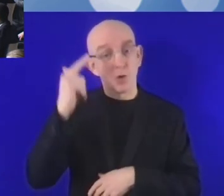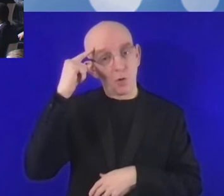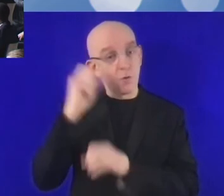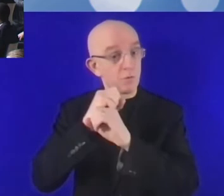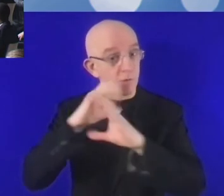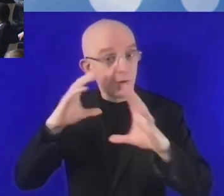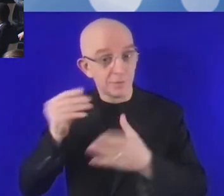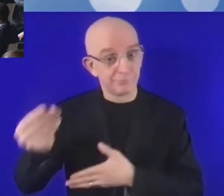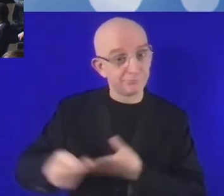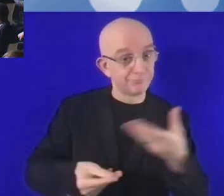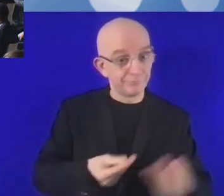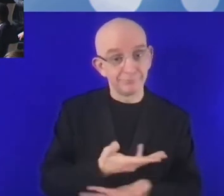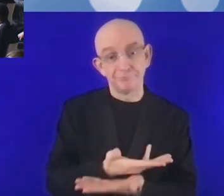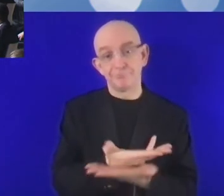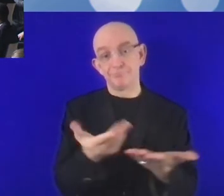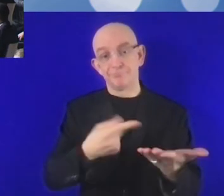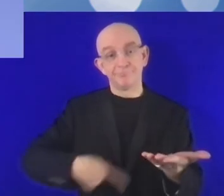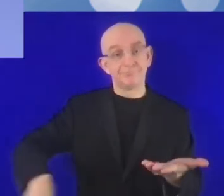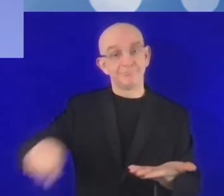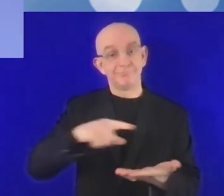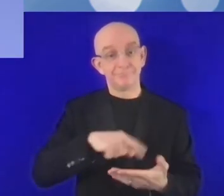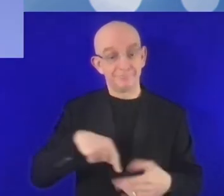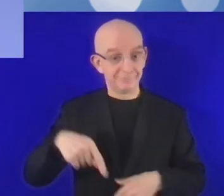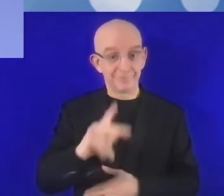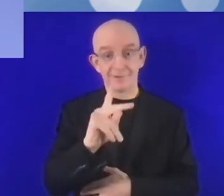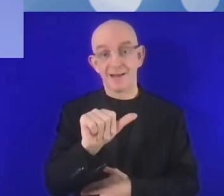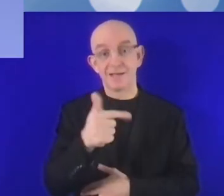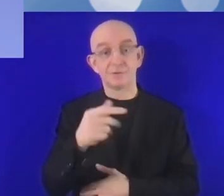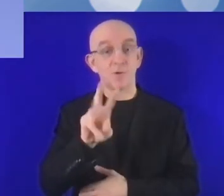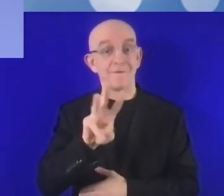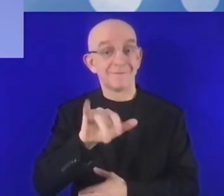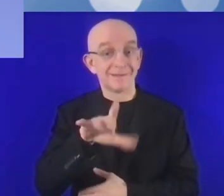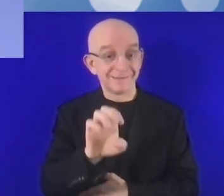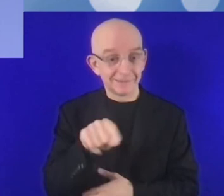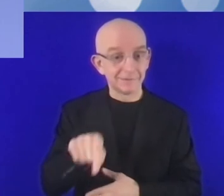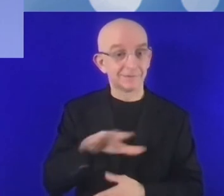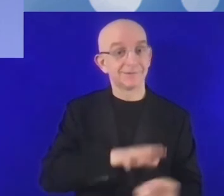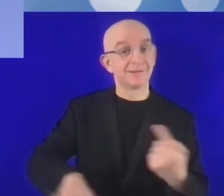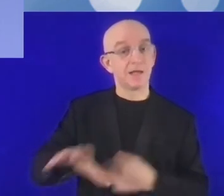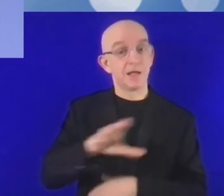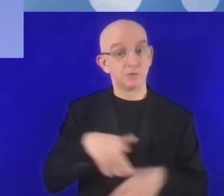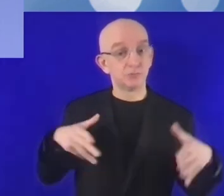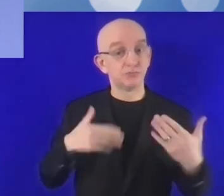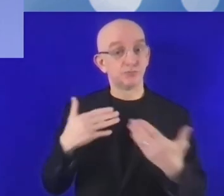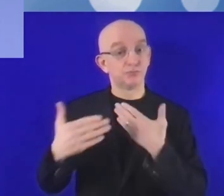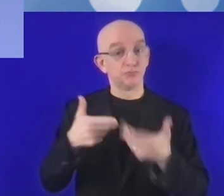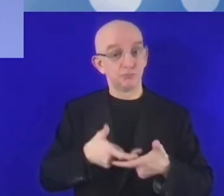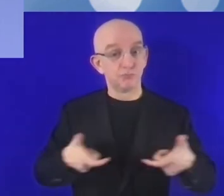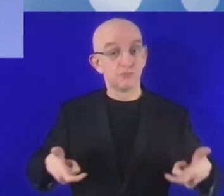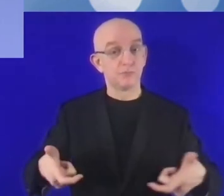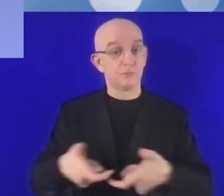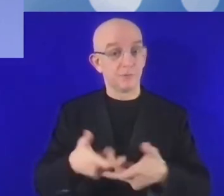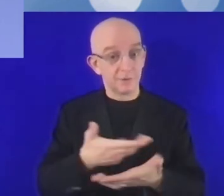nous faire part de ses opinions. Je vous remercie d'avoir participé à cette cérémonie d'ouverture ici à